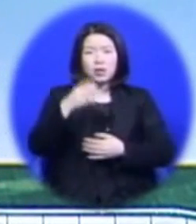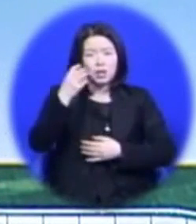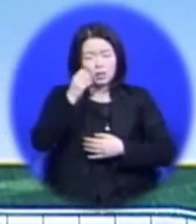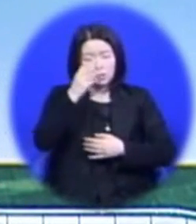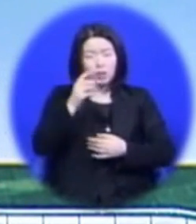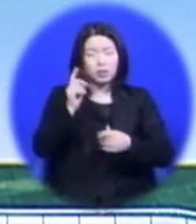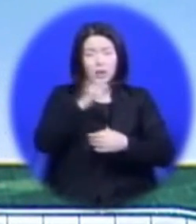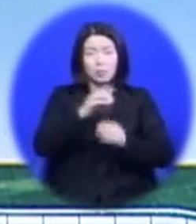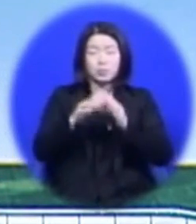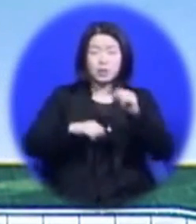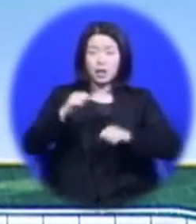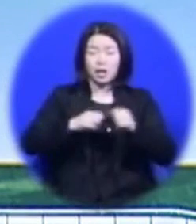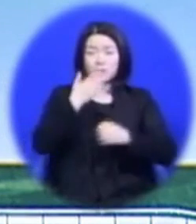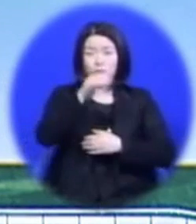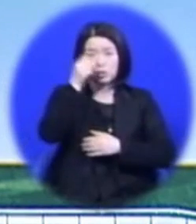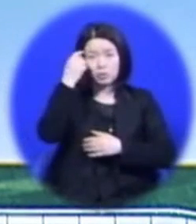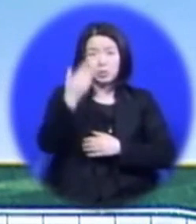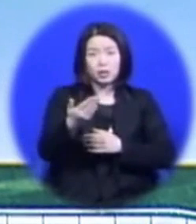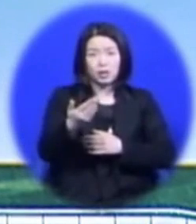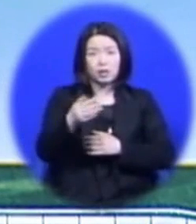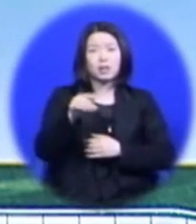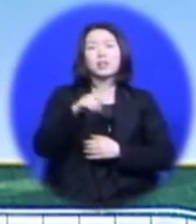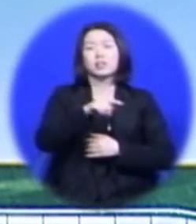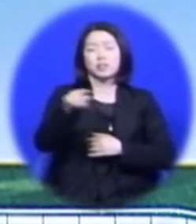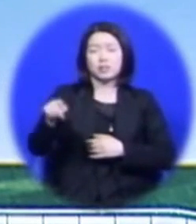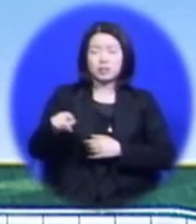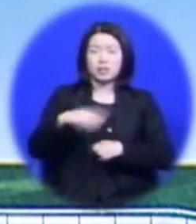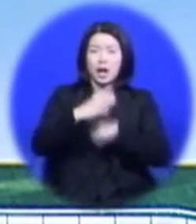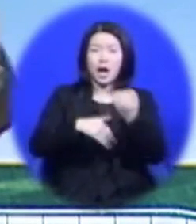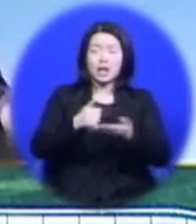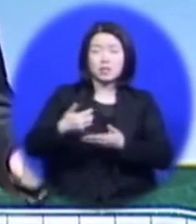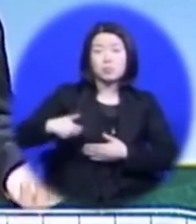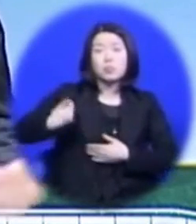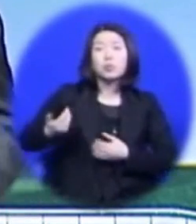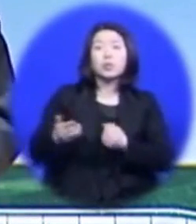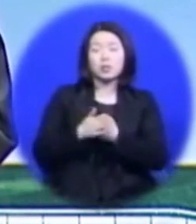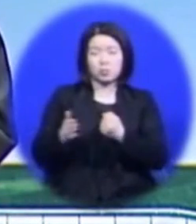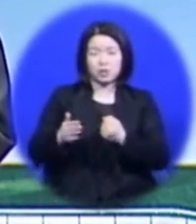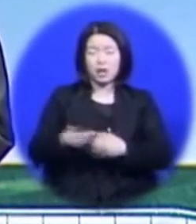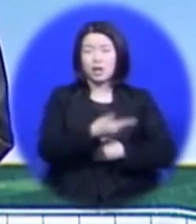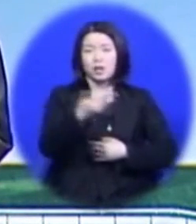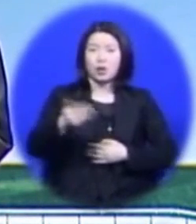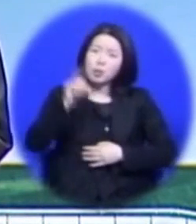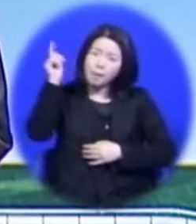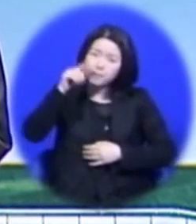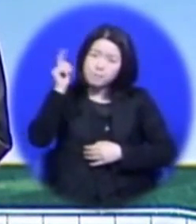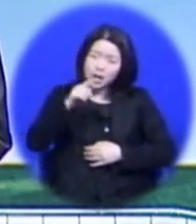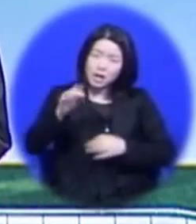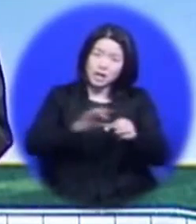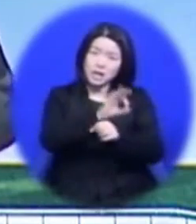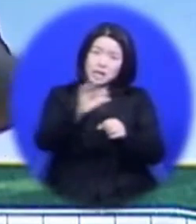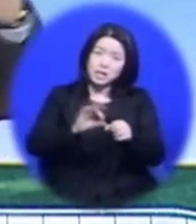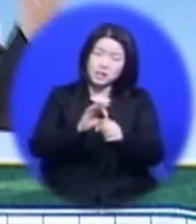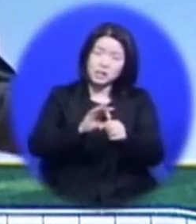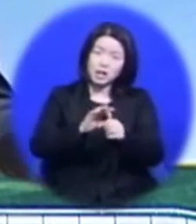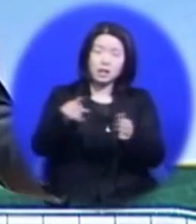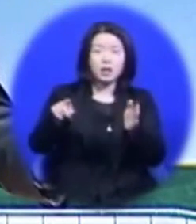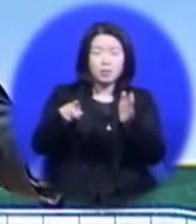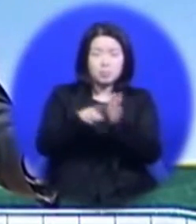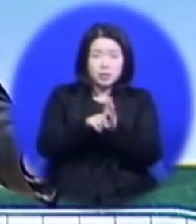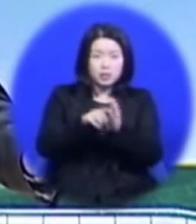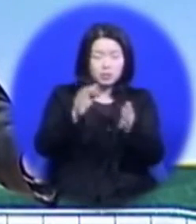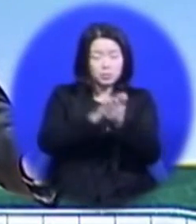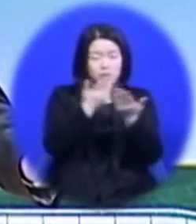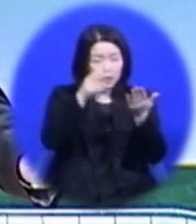그들이 하나님을 모르기 때문입니다. 여러분이 매일 10시간을 시작 서적을 읽으면서 40년을